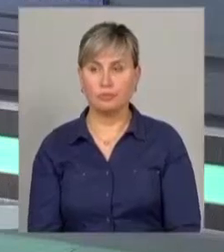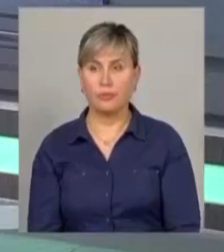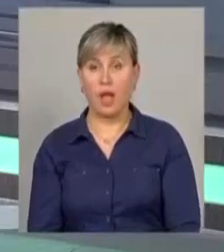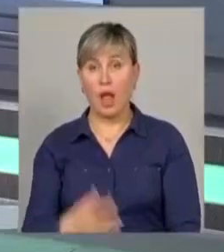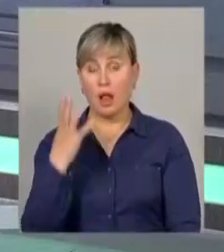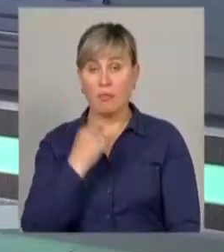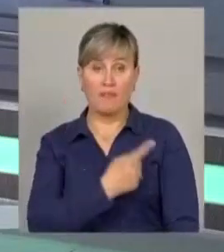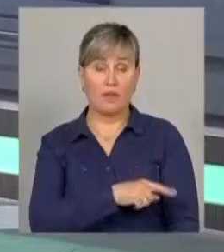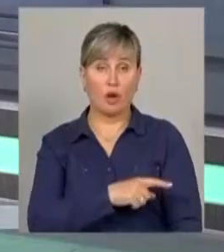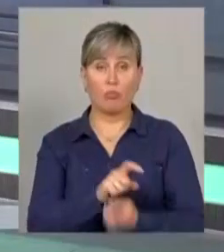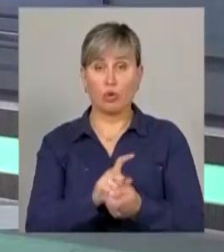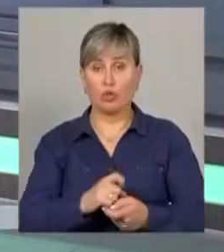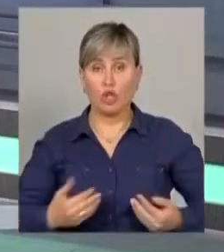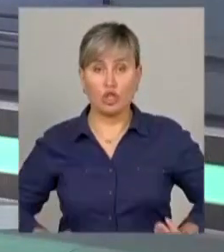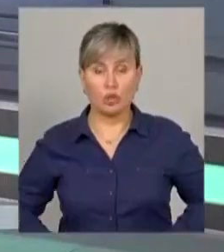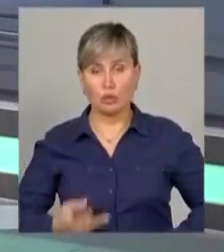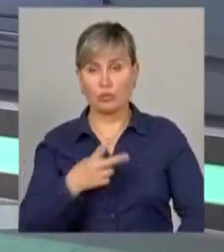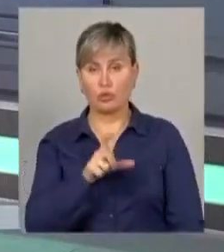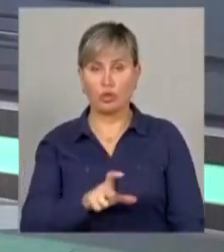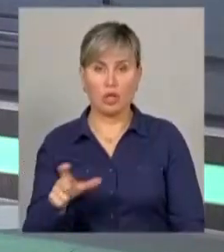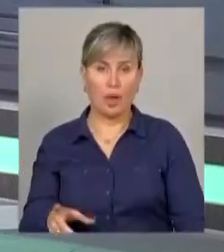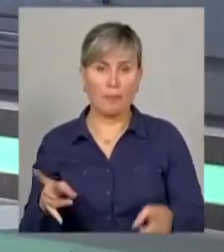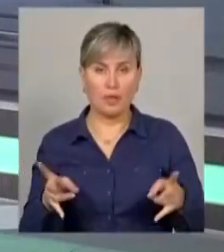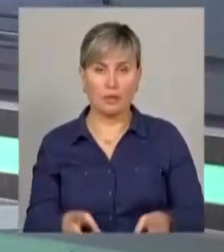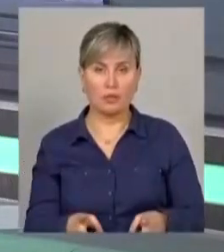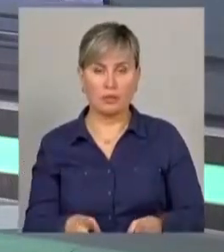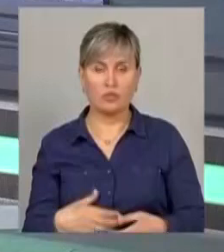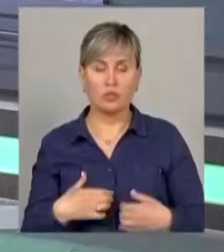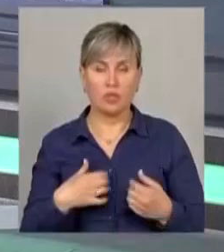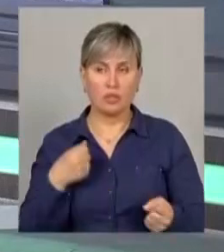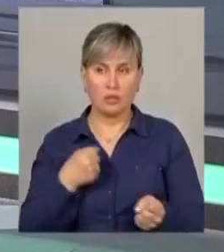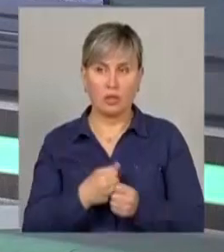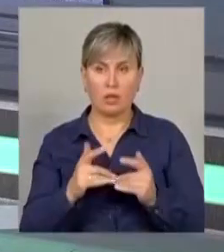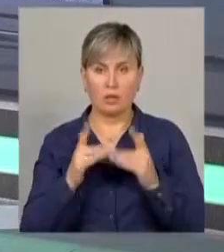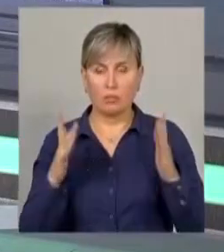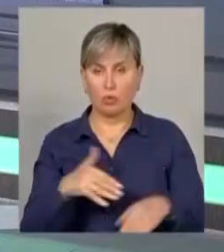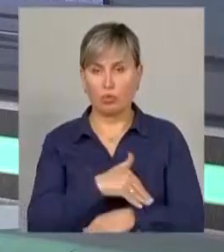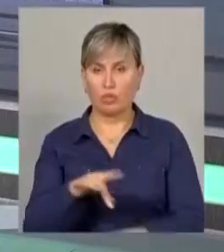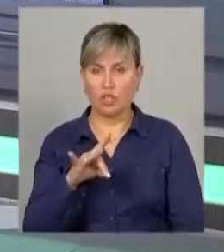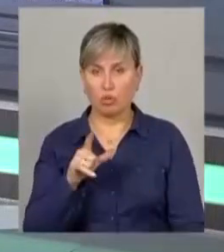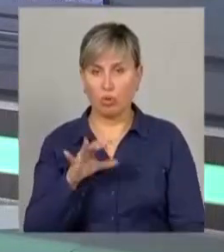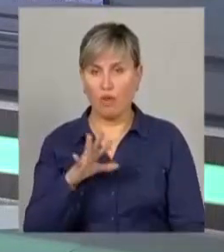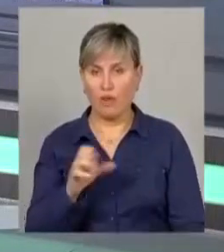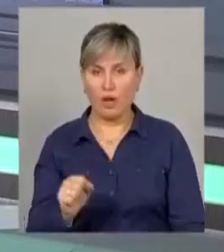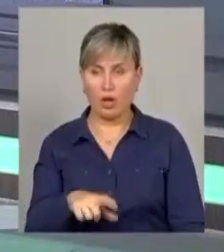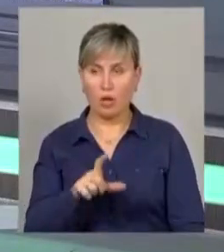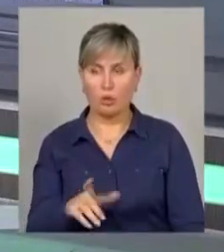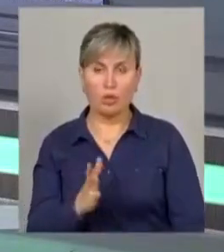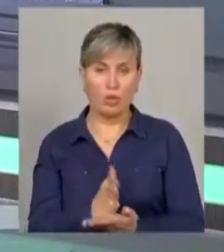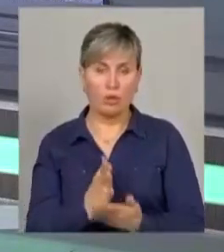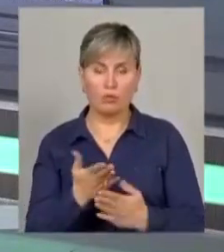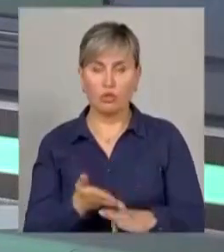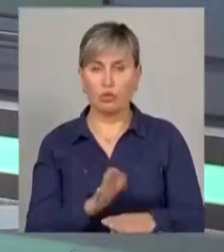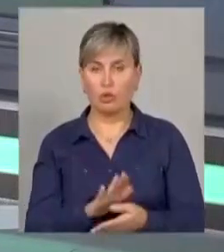Алматинские врачи борются за жизнь двух человек, пострадавших в жутком ДТП на мосту по проспекту Рыскулова. Пациенты находятся в